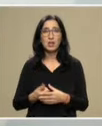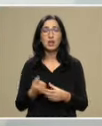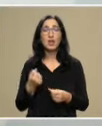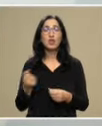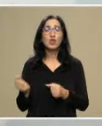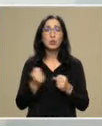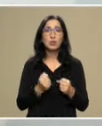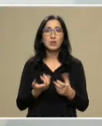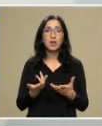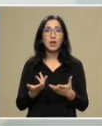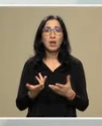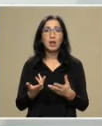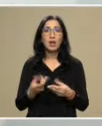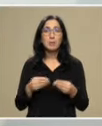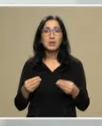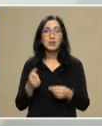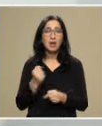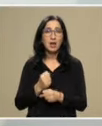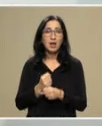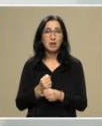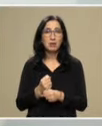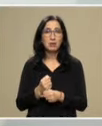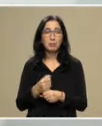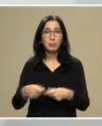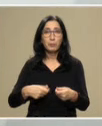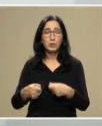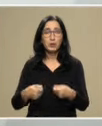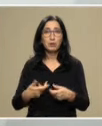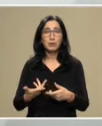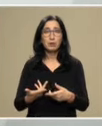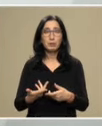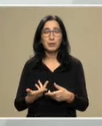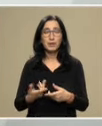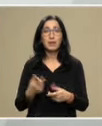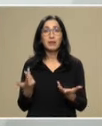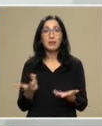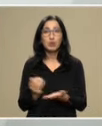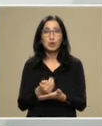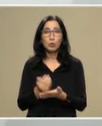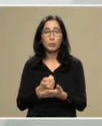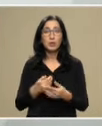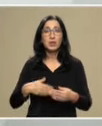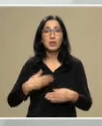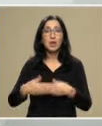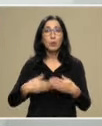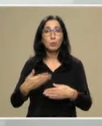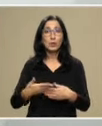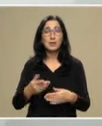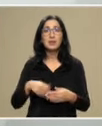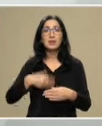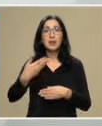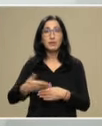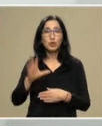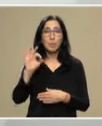трудовия пазар в световен мащаб. Стопанската камара в Русе анализира какви ще са икономическите последици за страната ни през